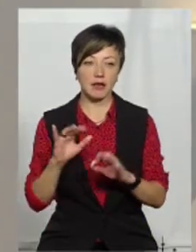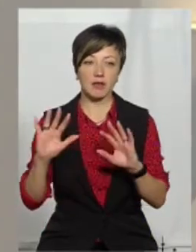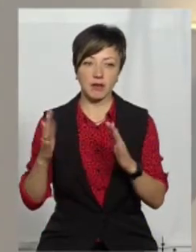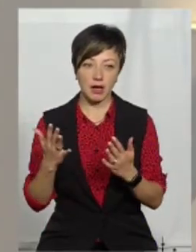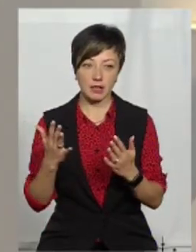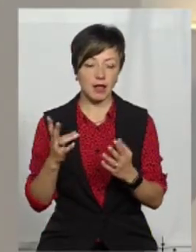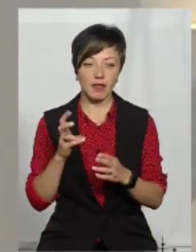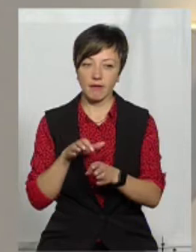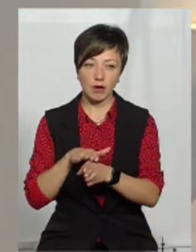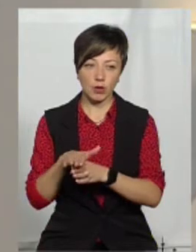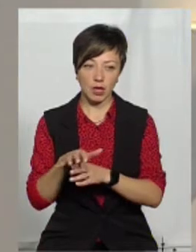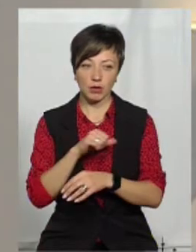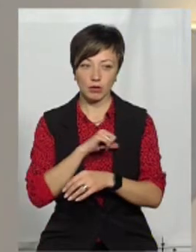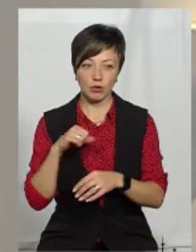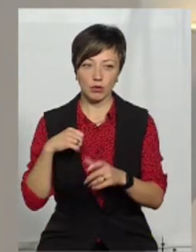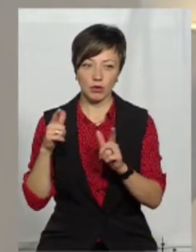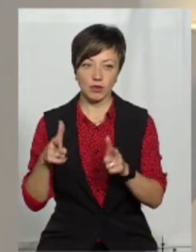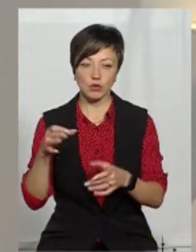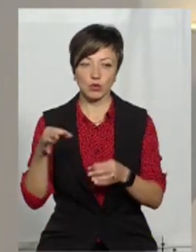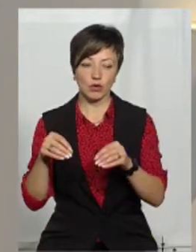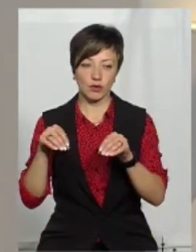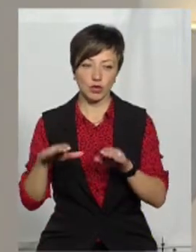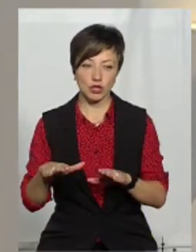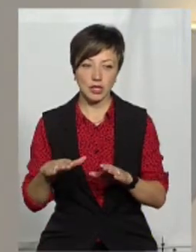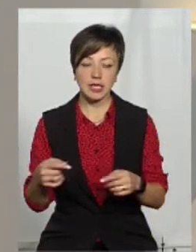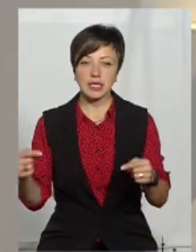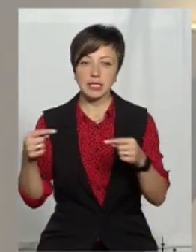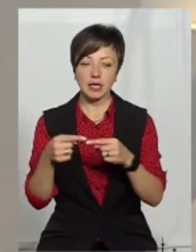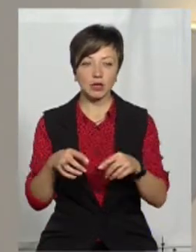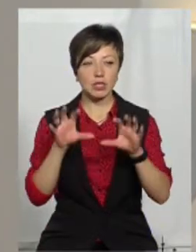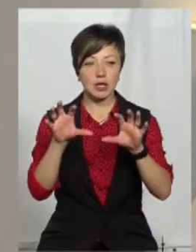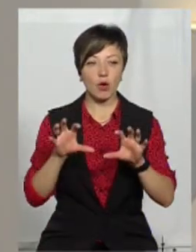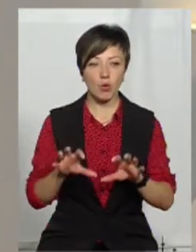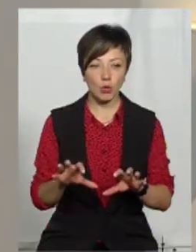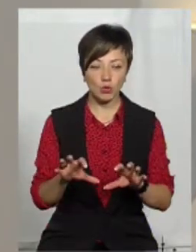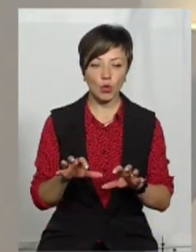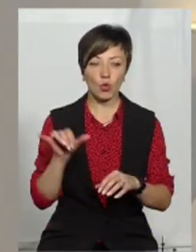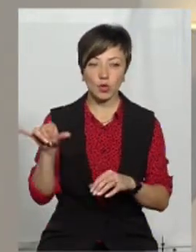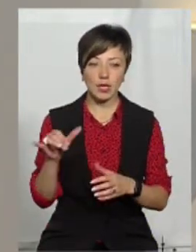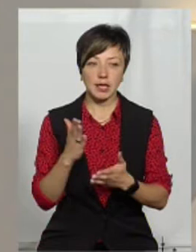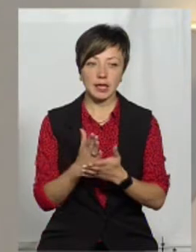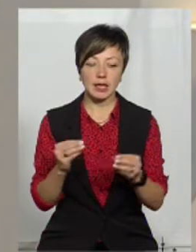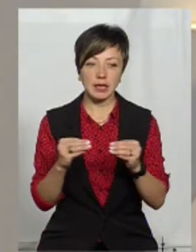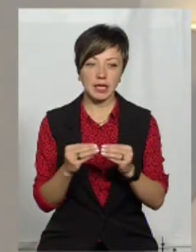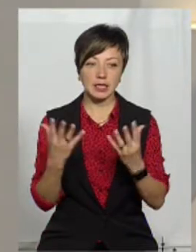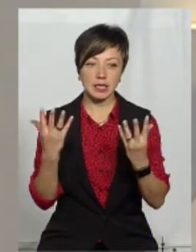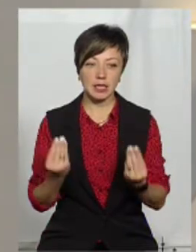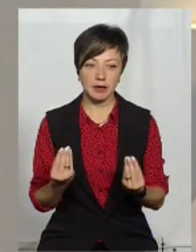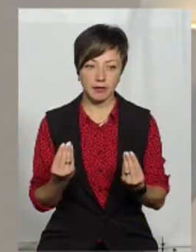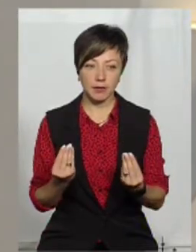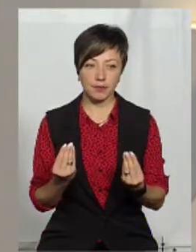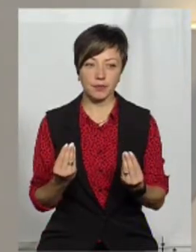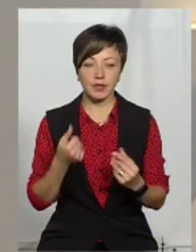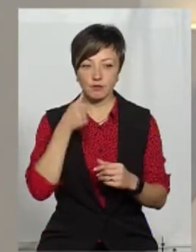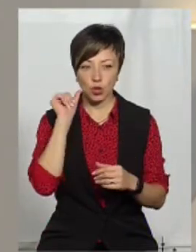разі невиконання добровільного судового рішення. Згідно закону про виконавче провадження, у них є 10 днів